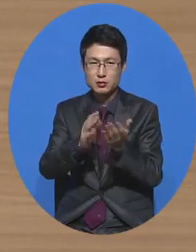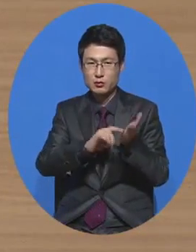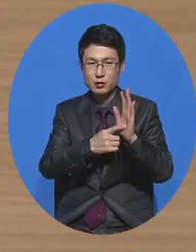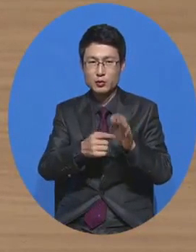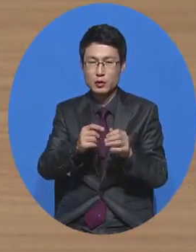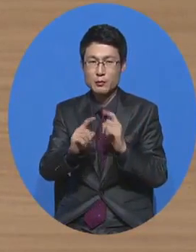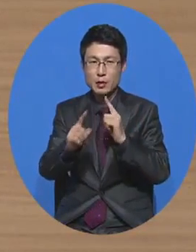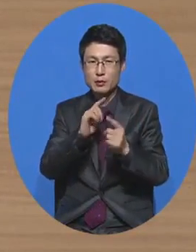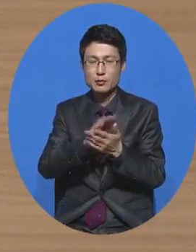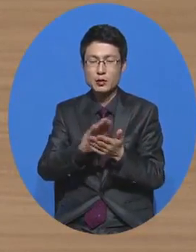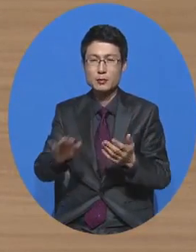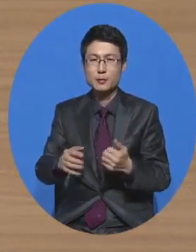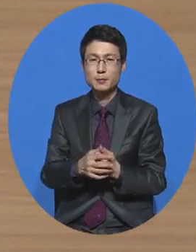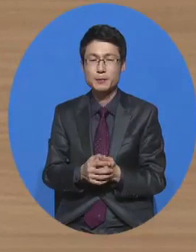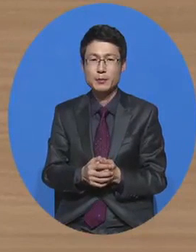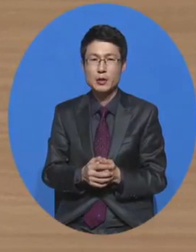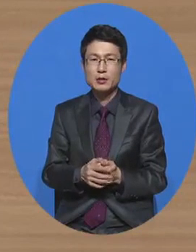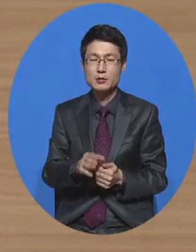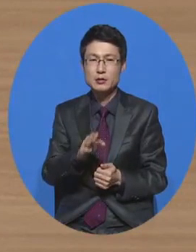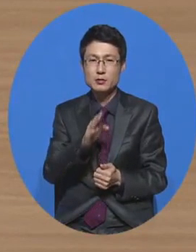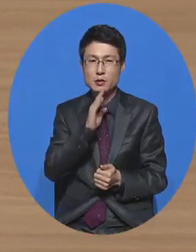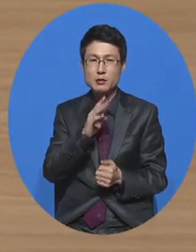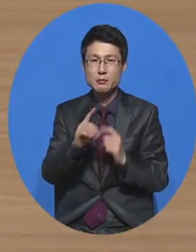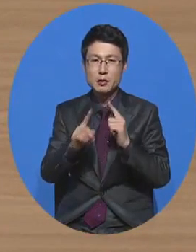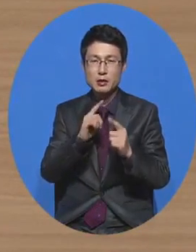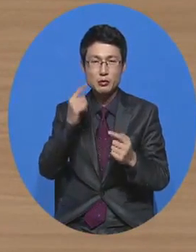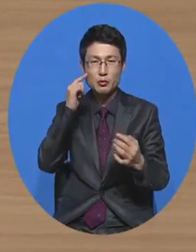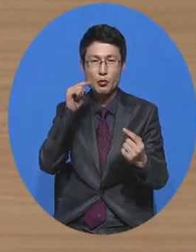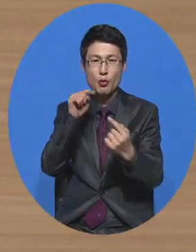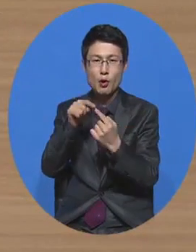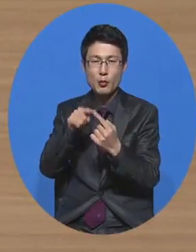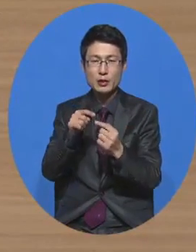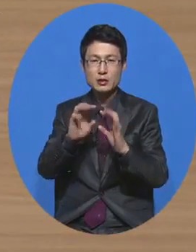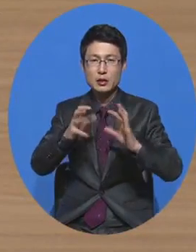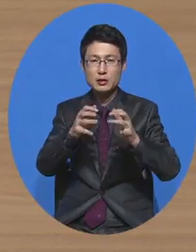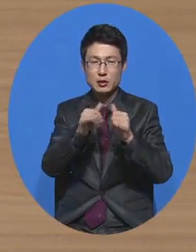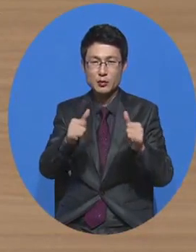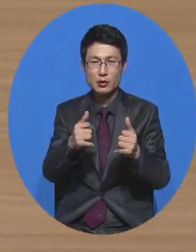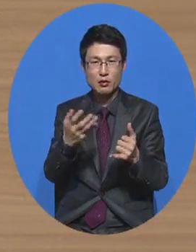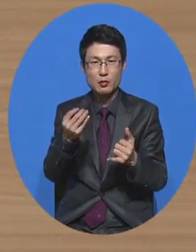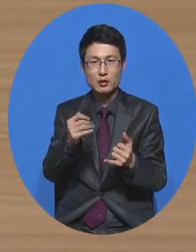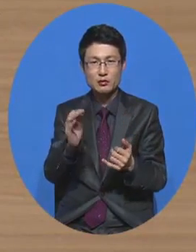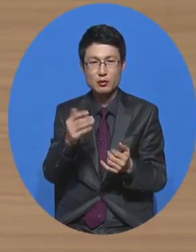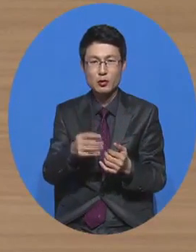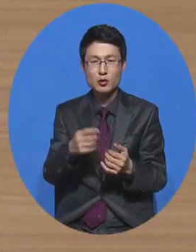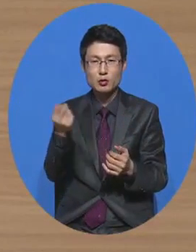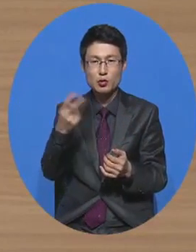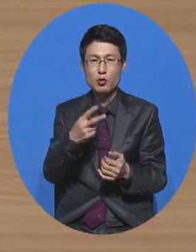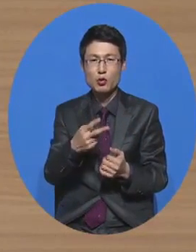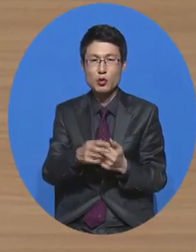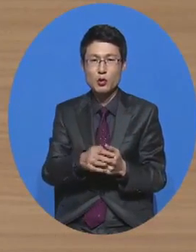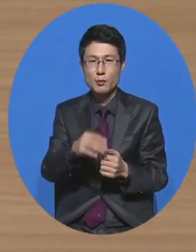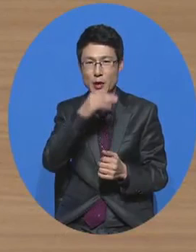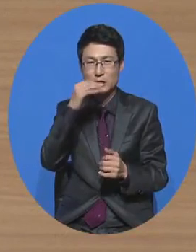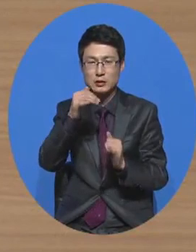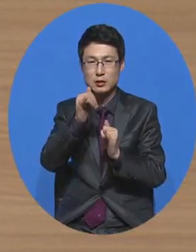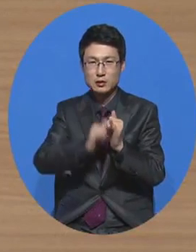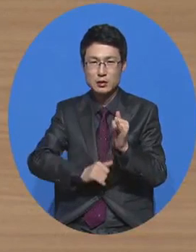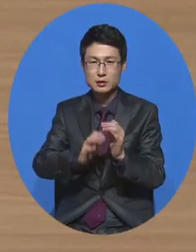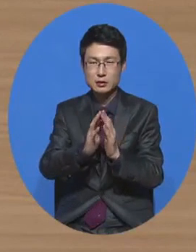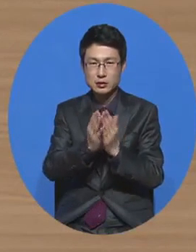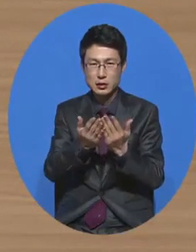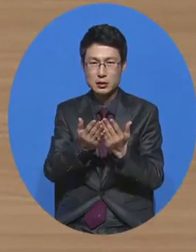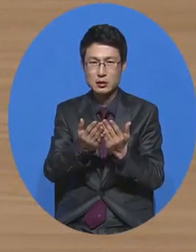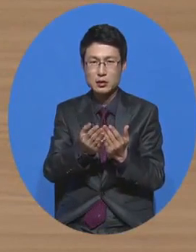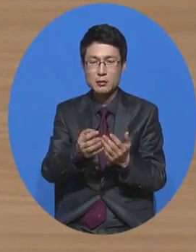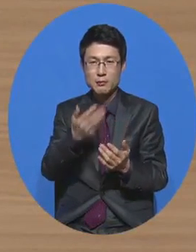한 말인데요 과연 이 말에 공감하는 국민들이 얼마나 될지 또 과연 올바른 역사 교과서